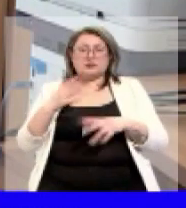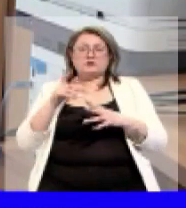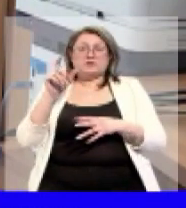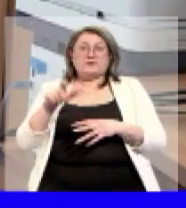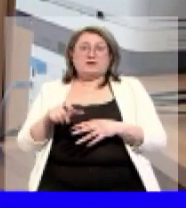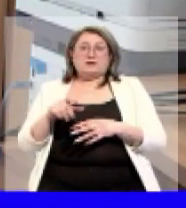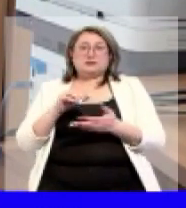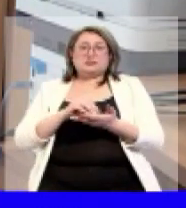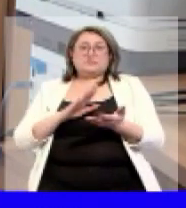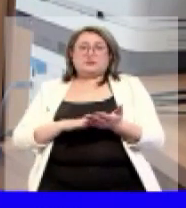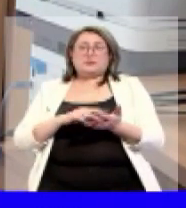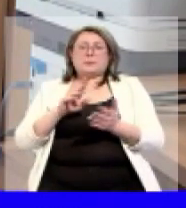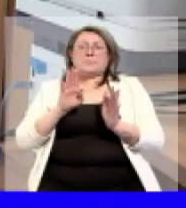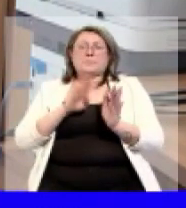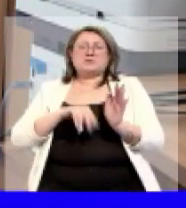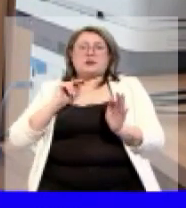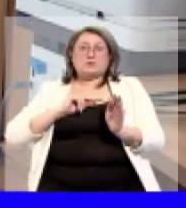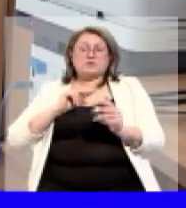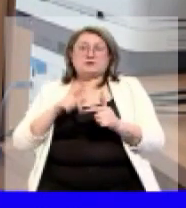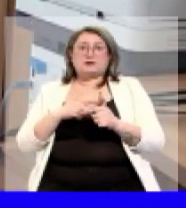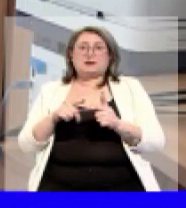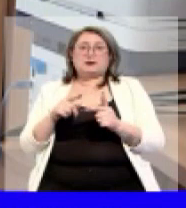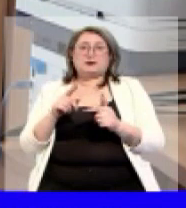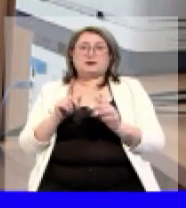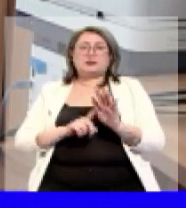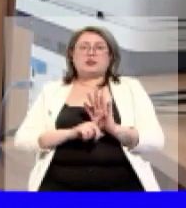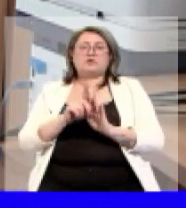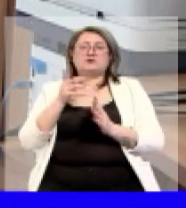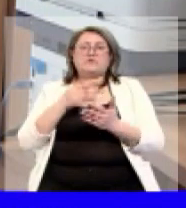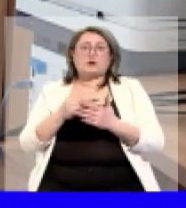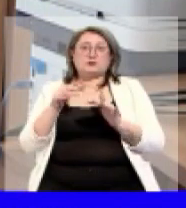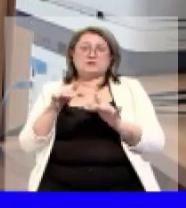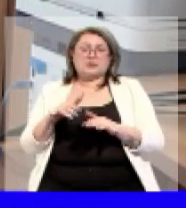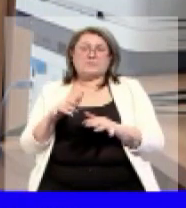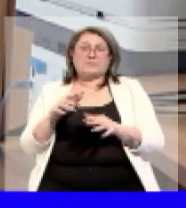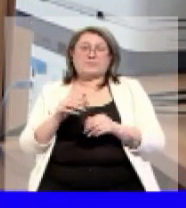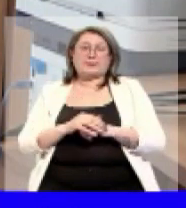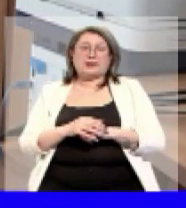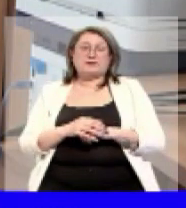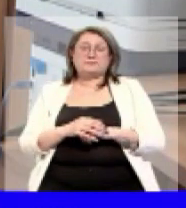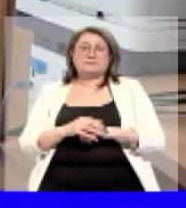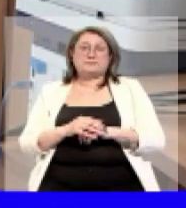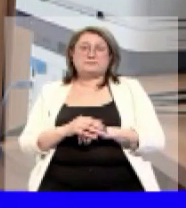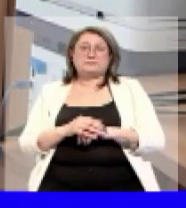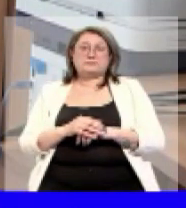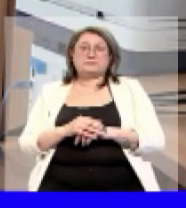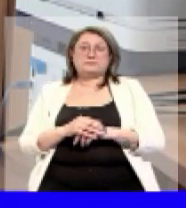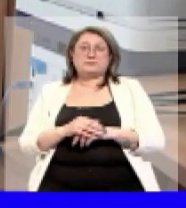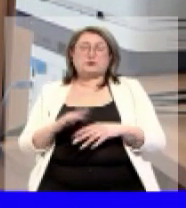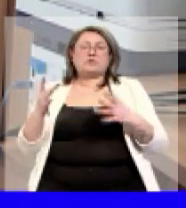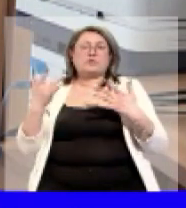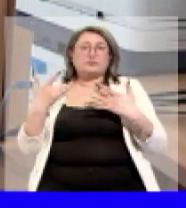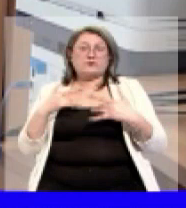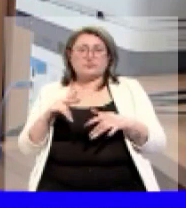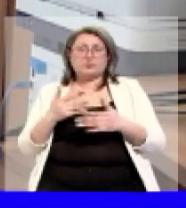тіркелген адам болса, немесе өзінің ісін жаңа бастаған адам болса, немесе жұмыстан қысқартылған адам болса, ол